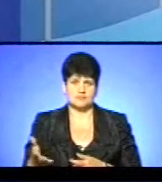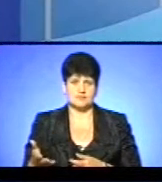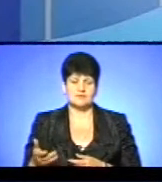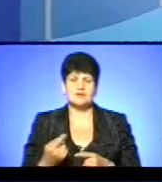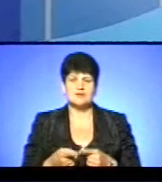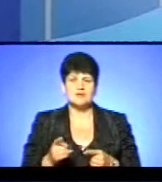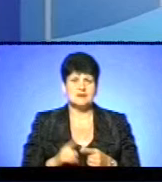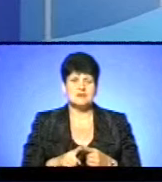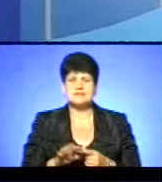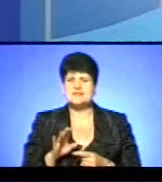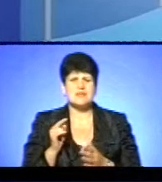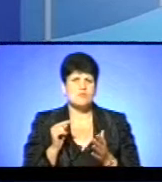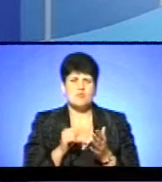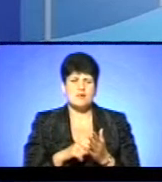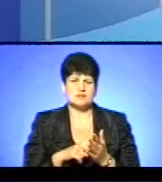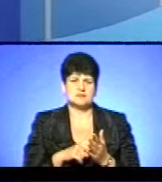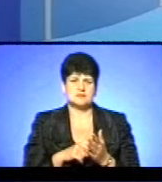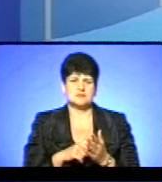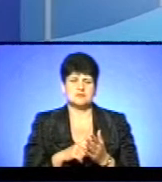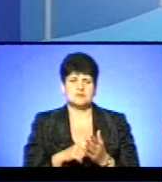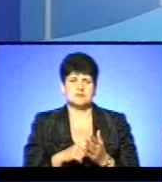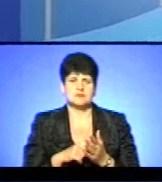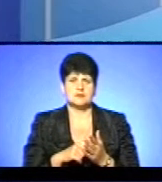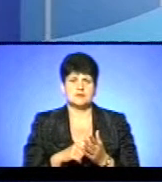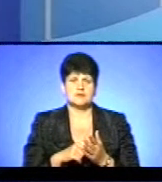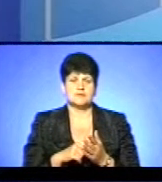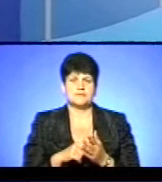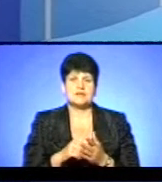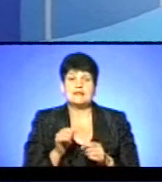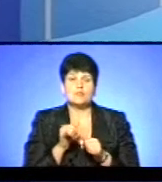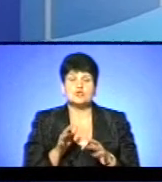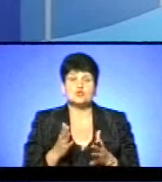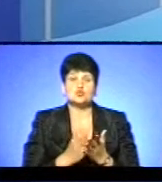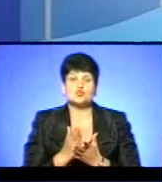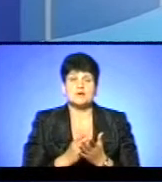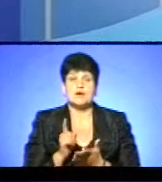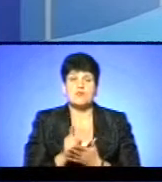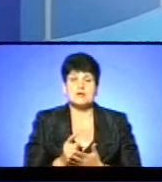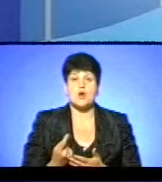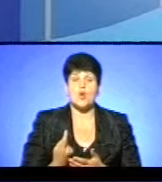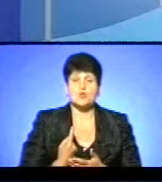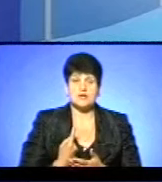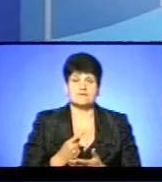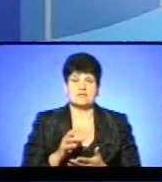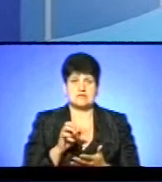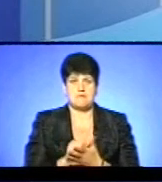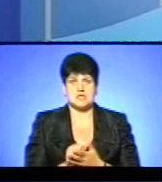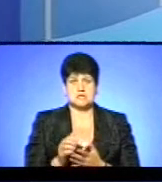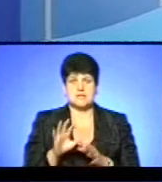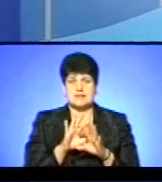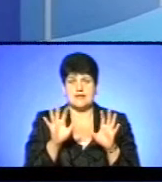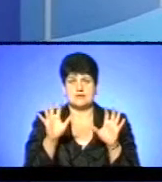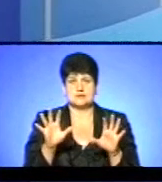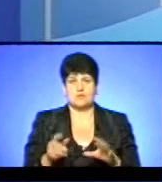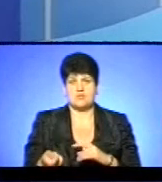попалися знахабнілі браконьєри. Ну, так не може бути просто, що сама служба, яка має охороняти, вони займаються браконьєрством. І тим паче,